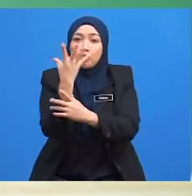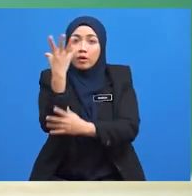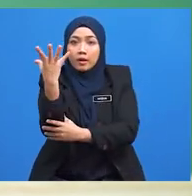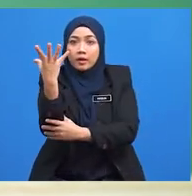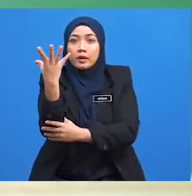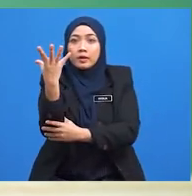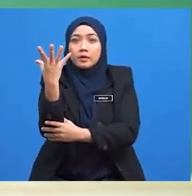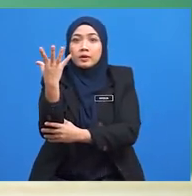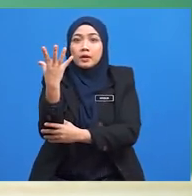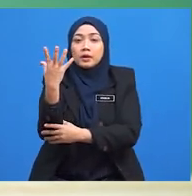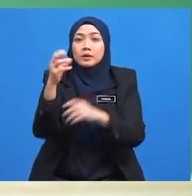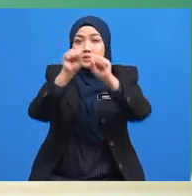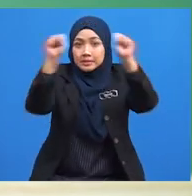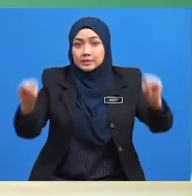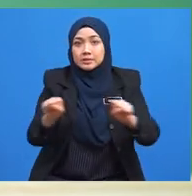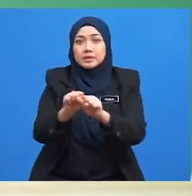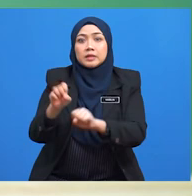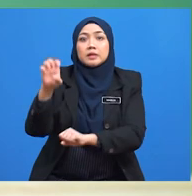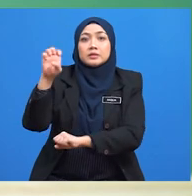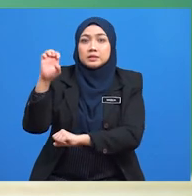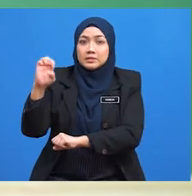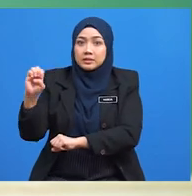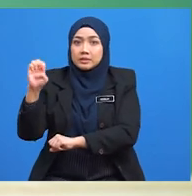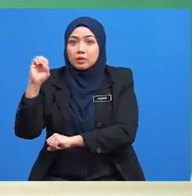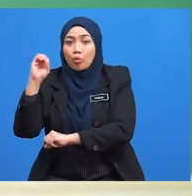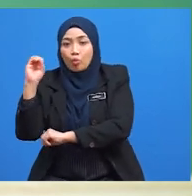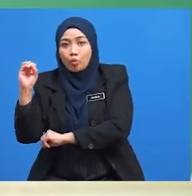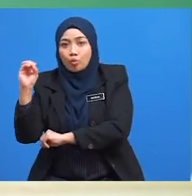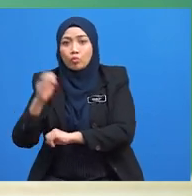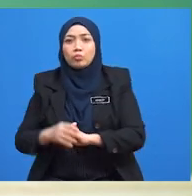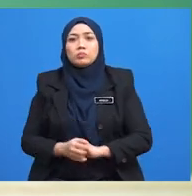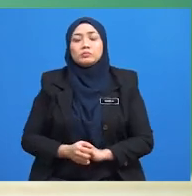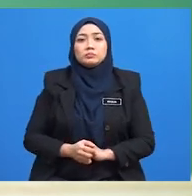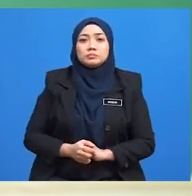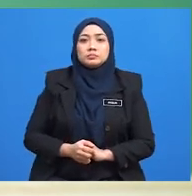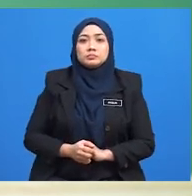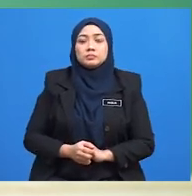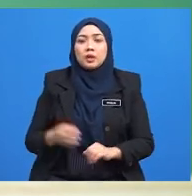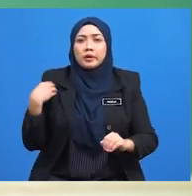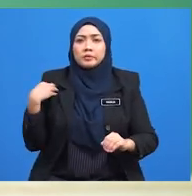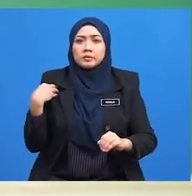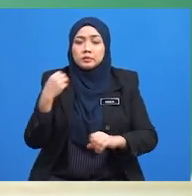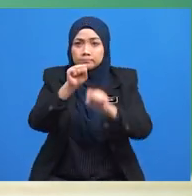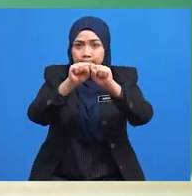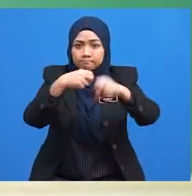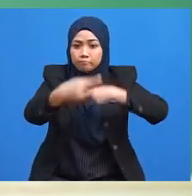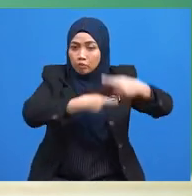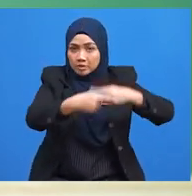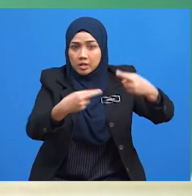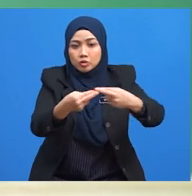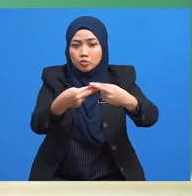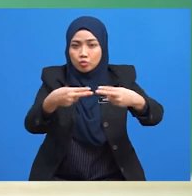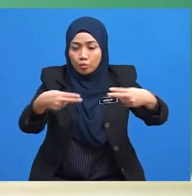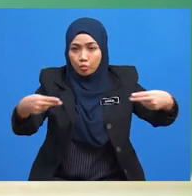Apabila haiwan mati, maka akan berlaku proses penguraian dan nitrat yang ada pada haiwan tersebut